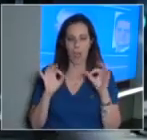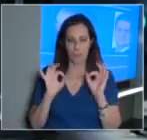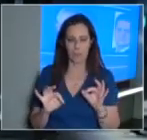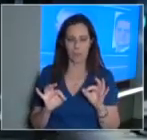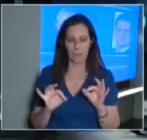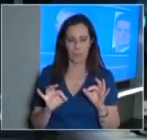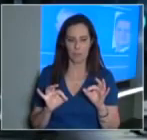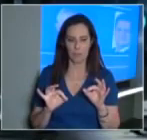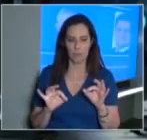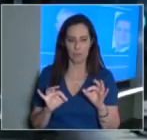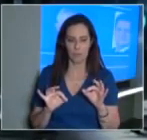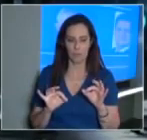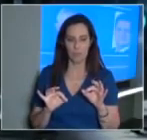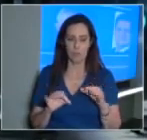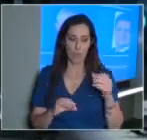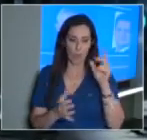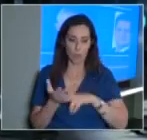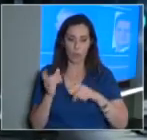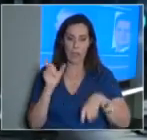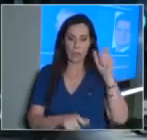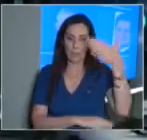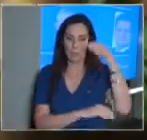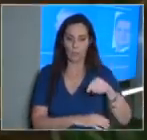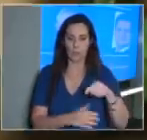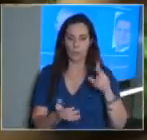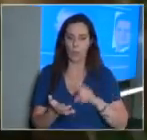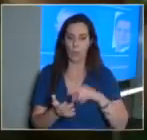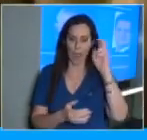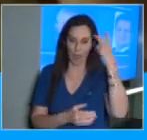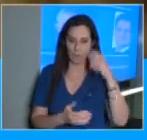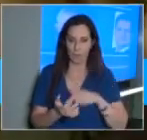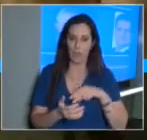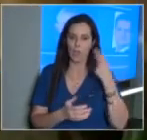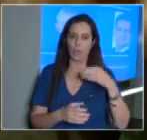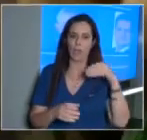אמיתיים וזכותנו כאזרחים במדינה, אזרחים ערבים,